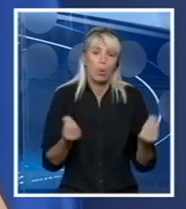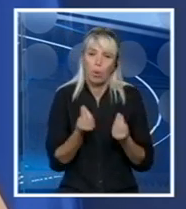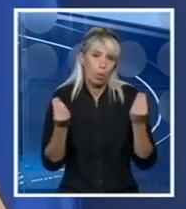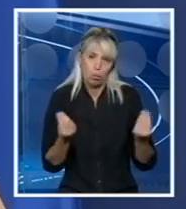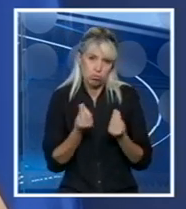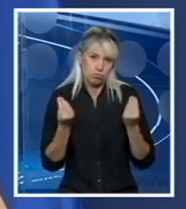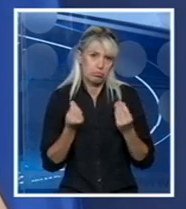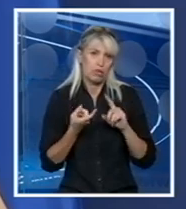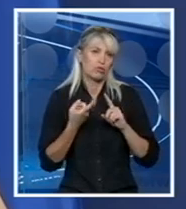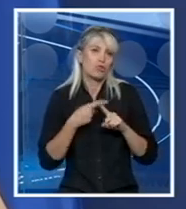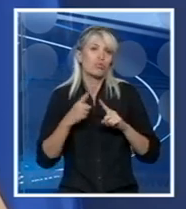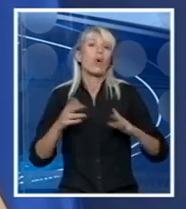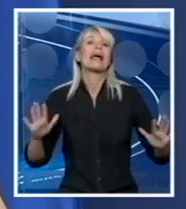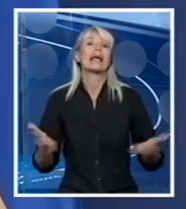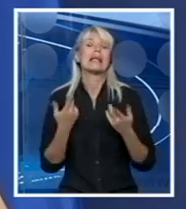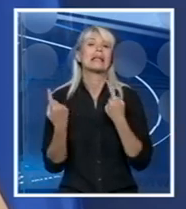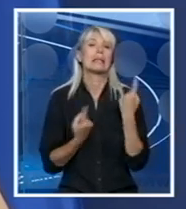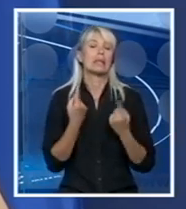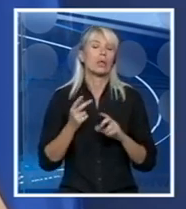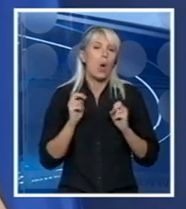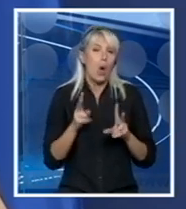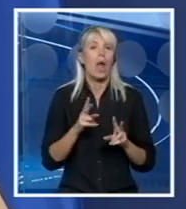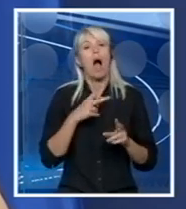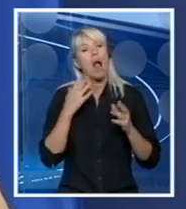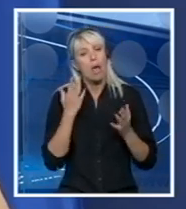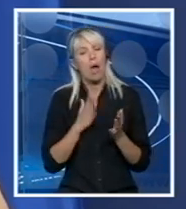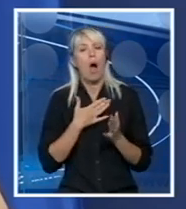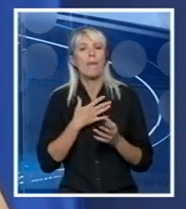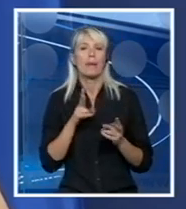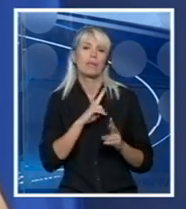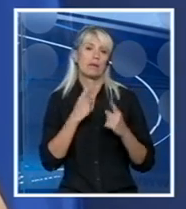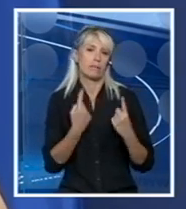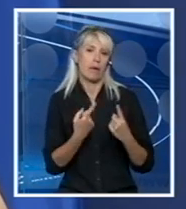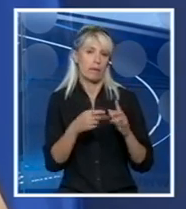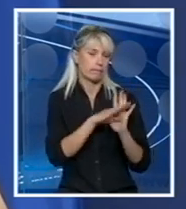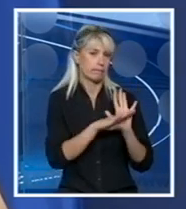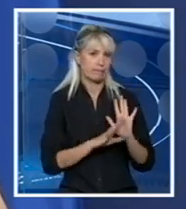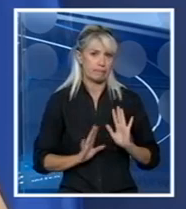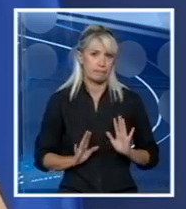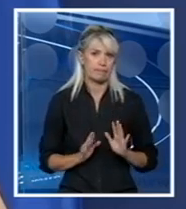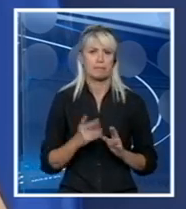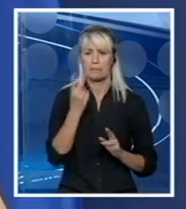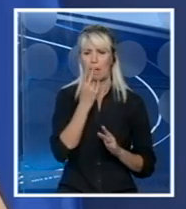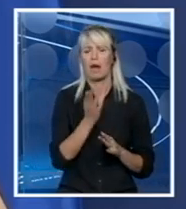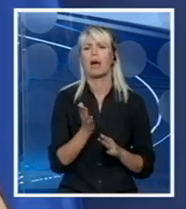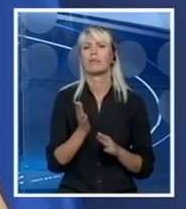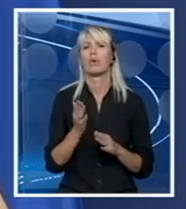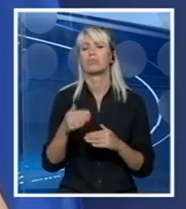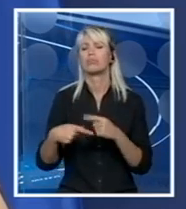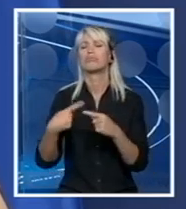reakcije radi hitnosti i procene. To ćemo svakako u bliskoj